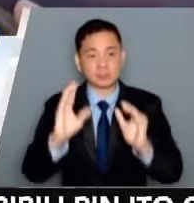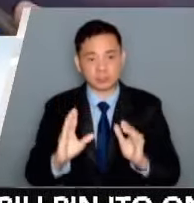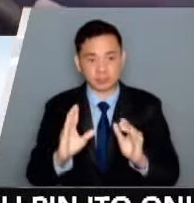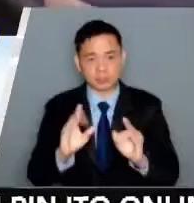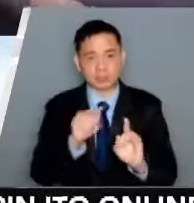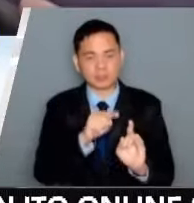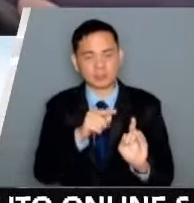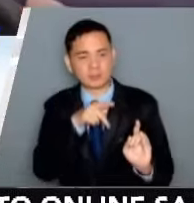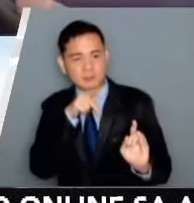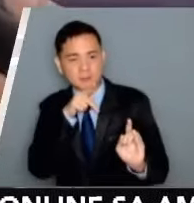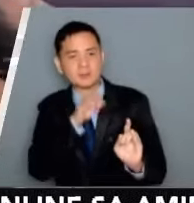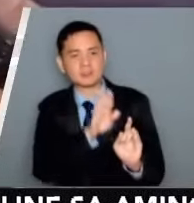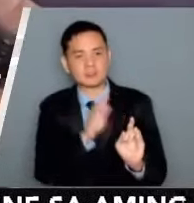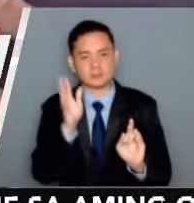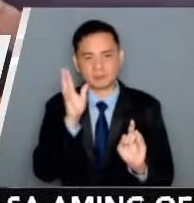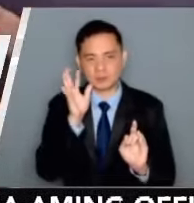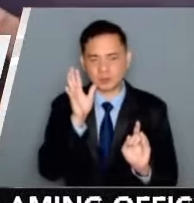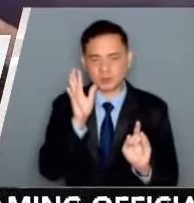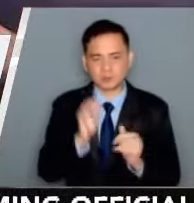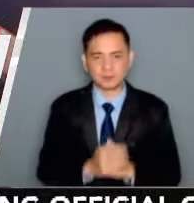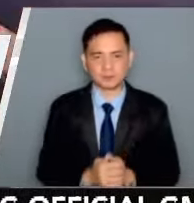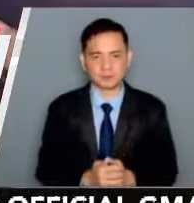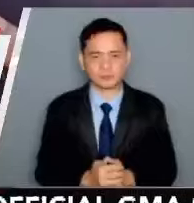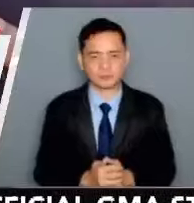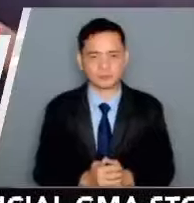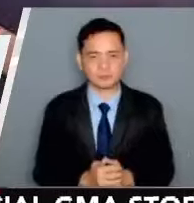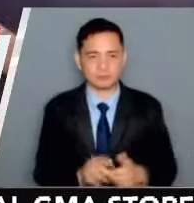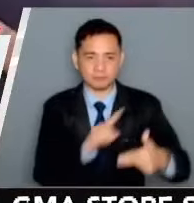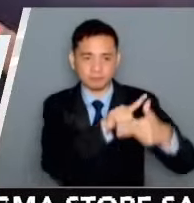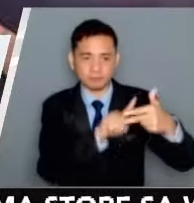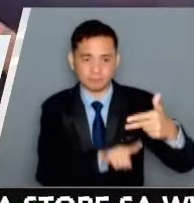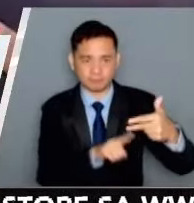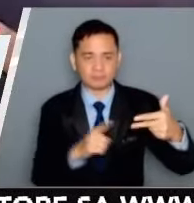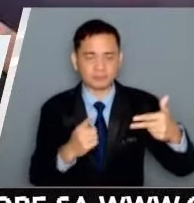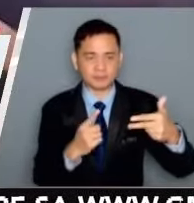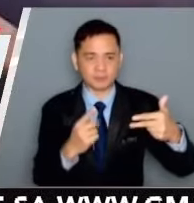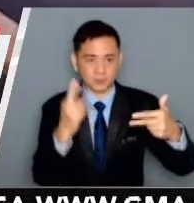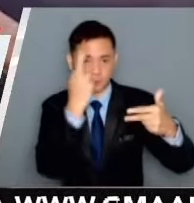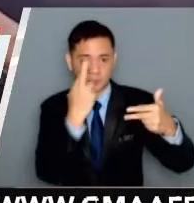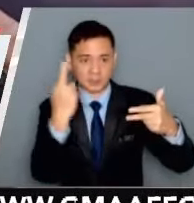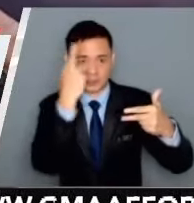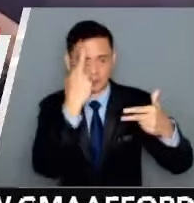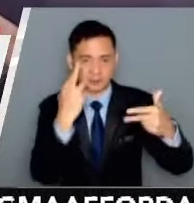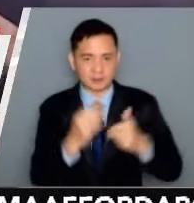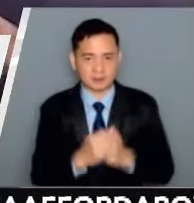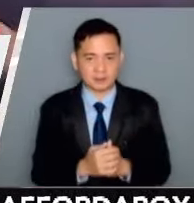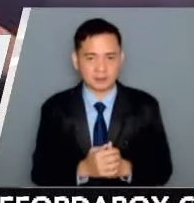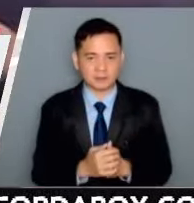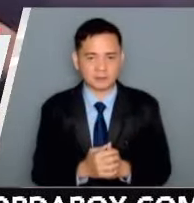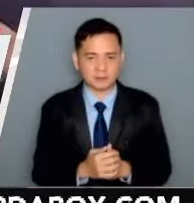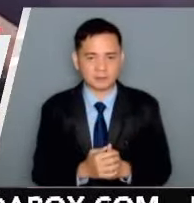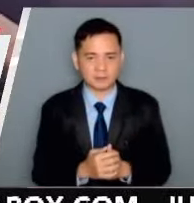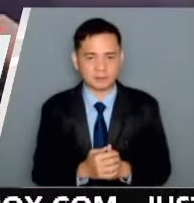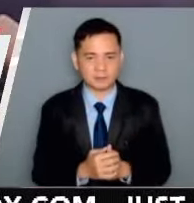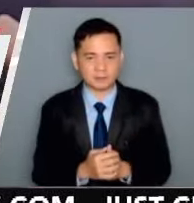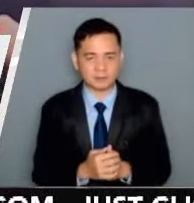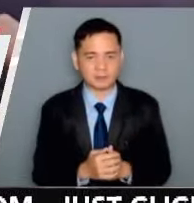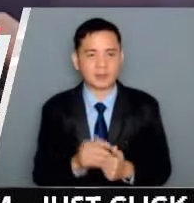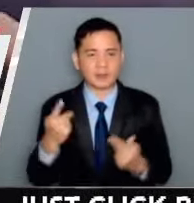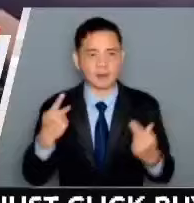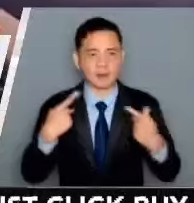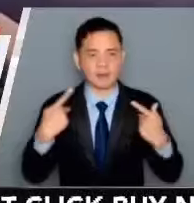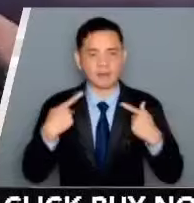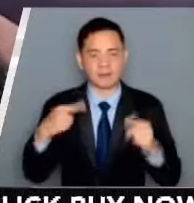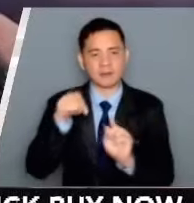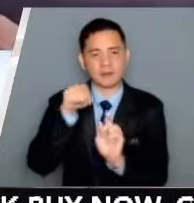ang modus po ng ating suspects ay ah isasanla po nila yung isang ah property ah na kung